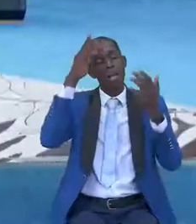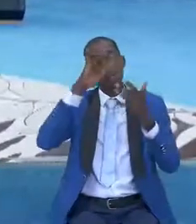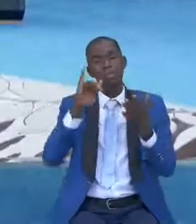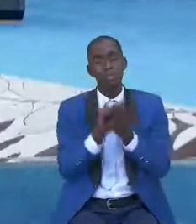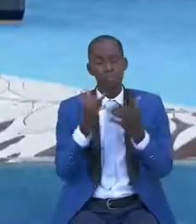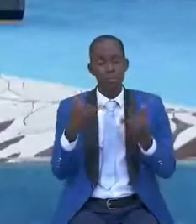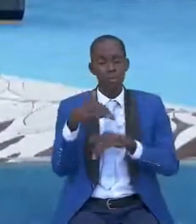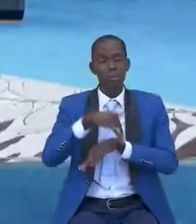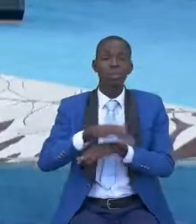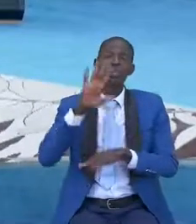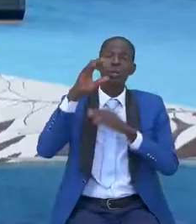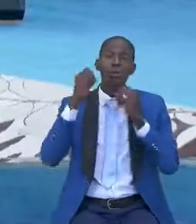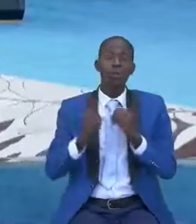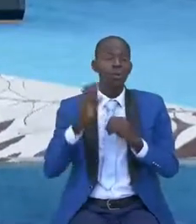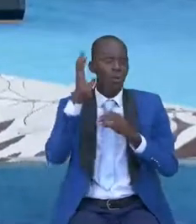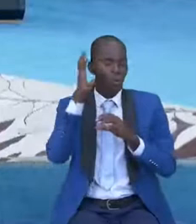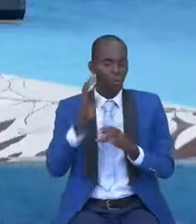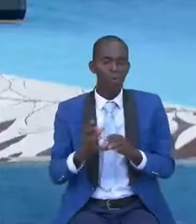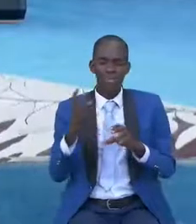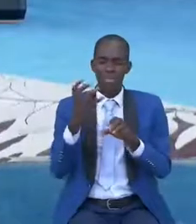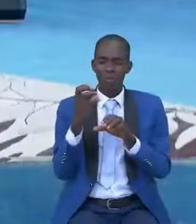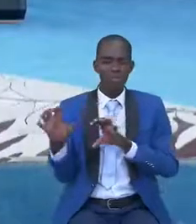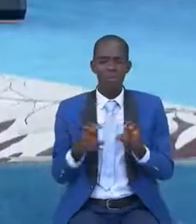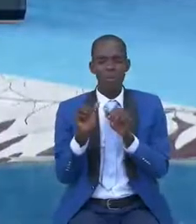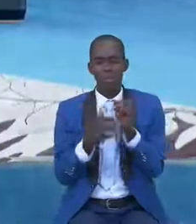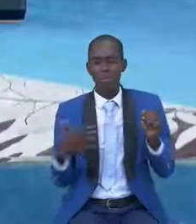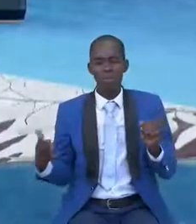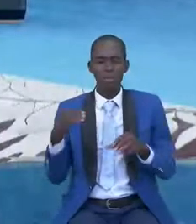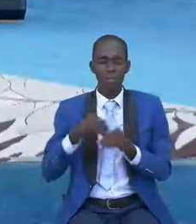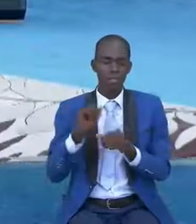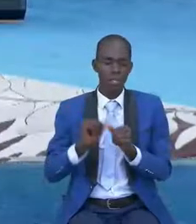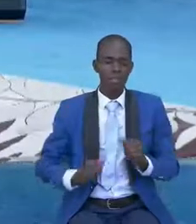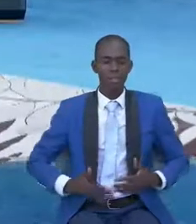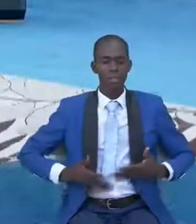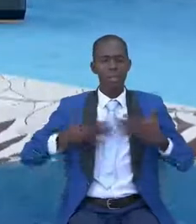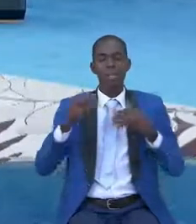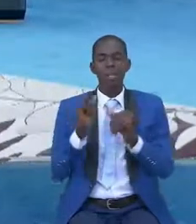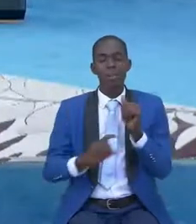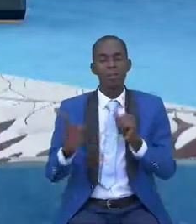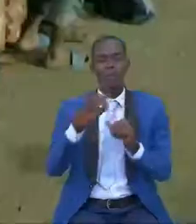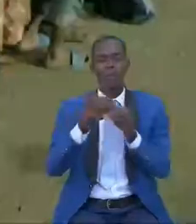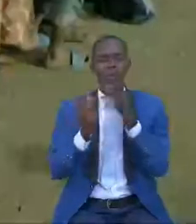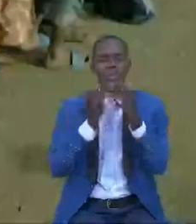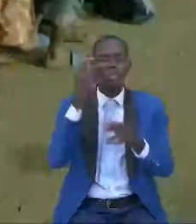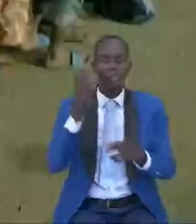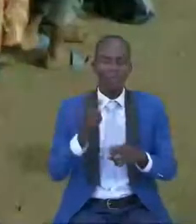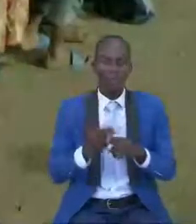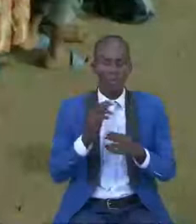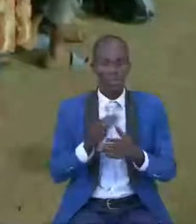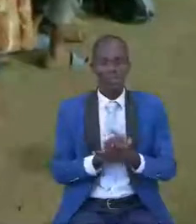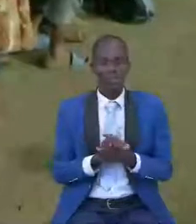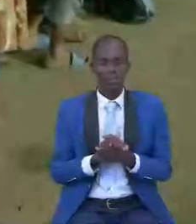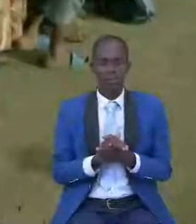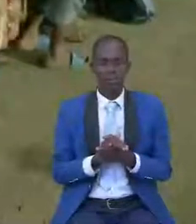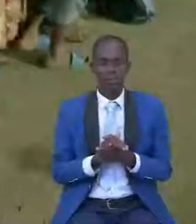que nous espérons, ce soit que ta puissance le fasse dans chaque vie,